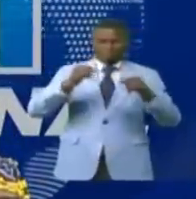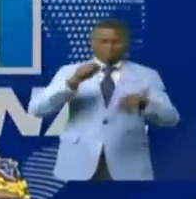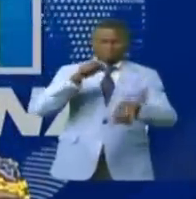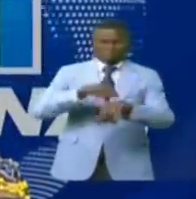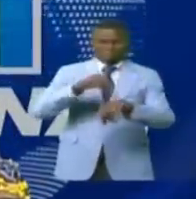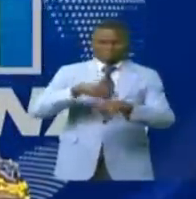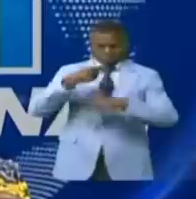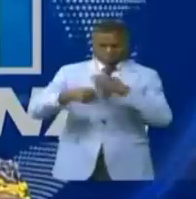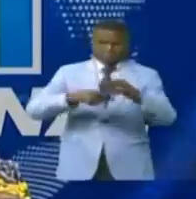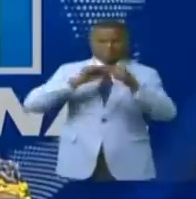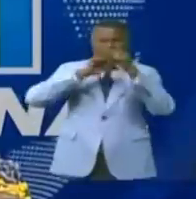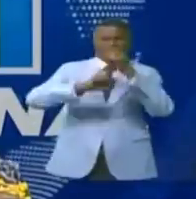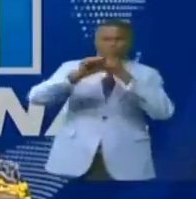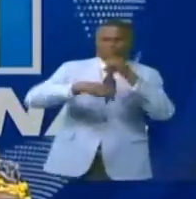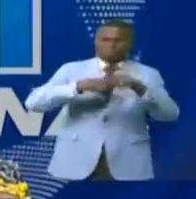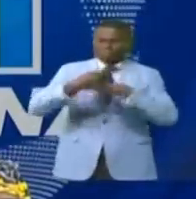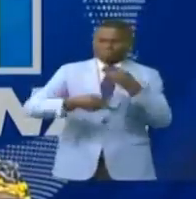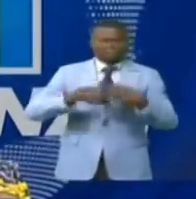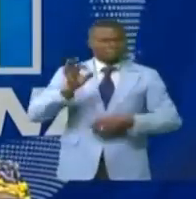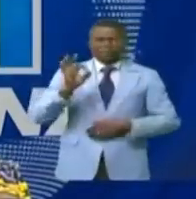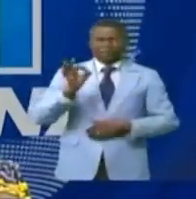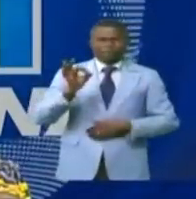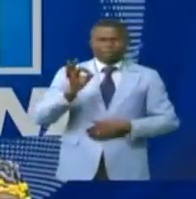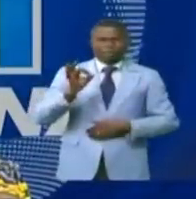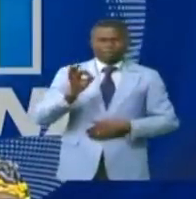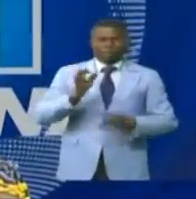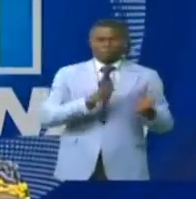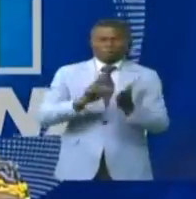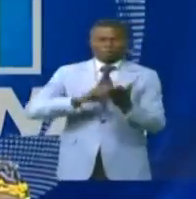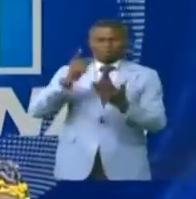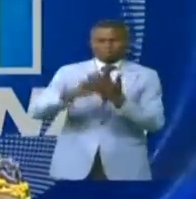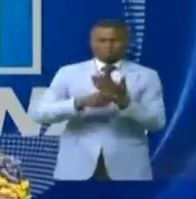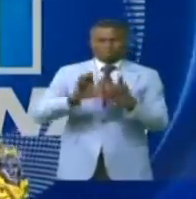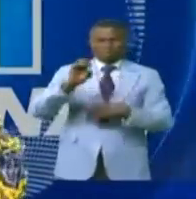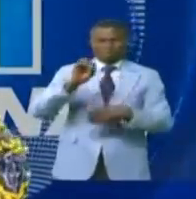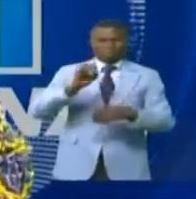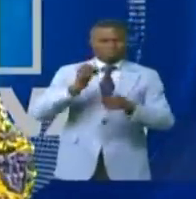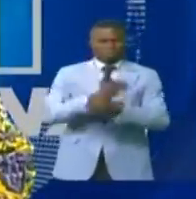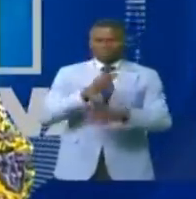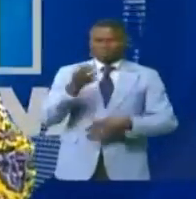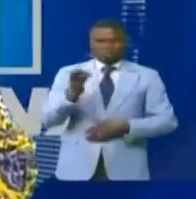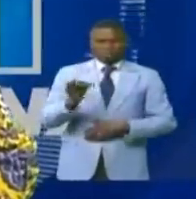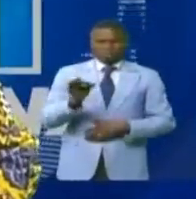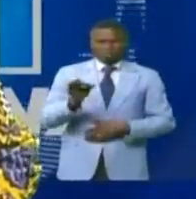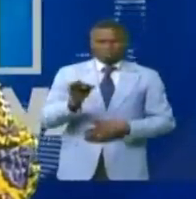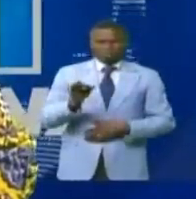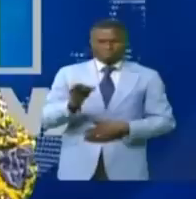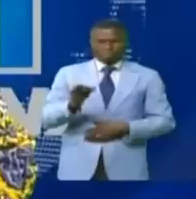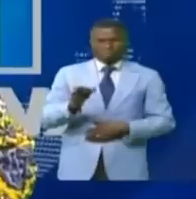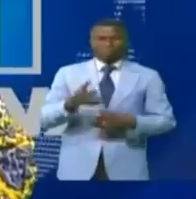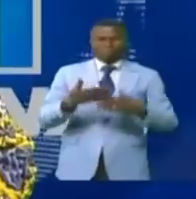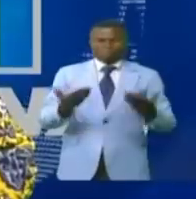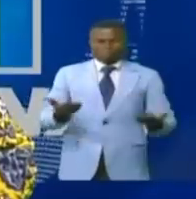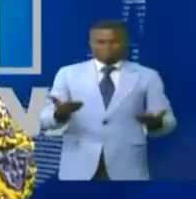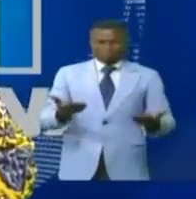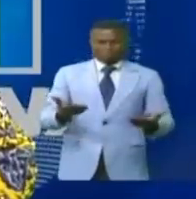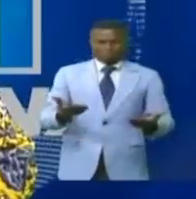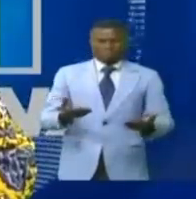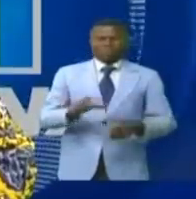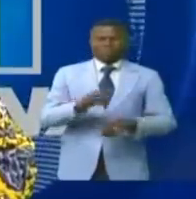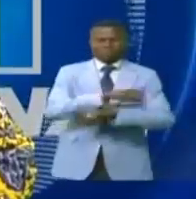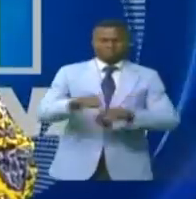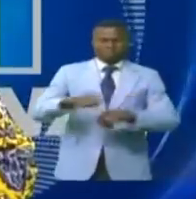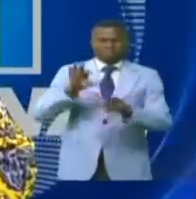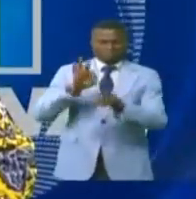du début de la campagne électorale telle que prévue par la CENI n'est pas encore arrivée. Ainsi, le CESAC, dans